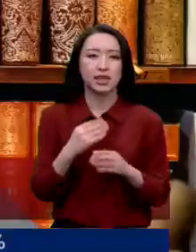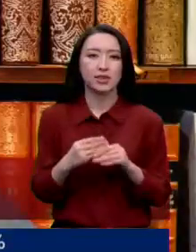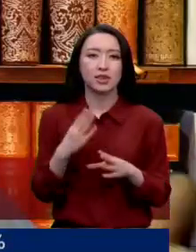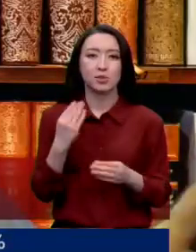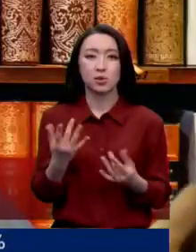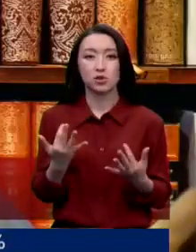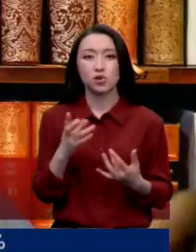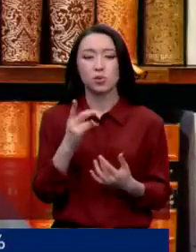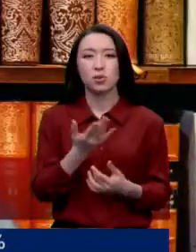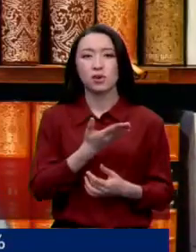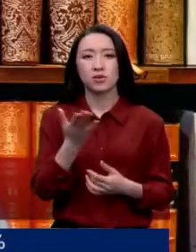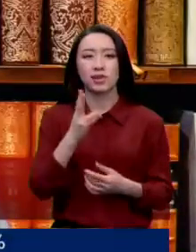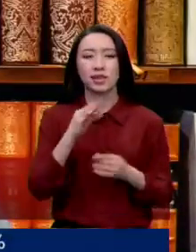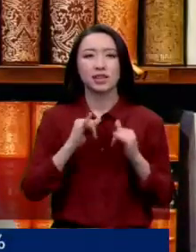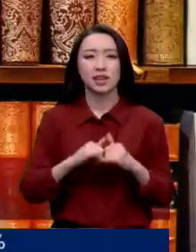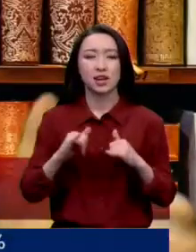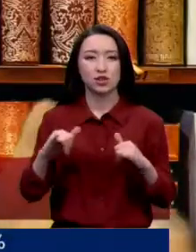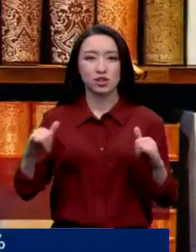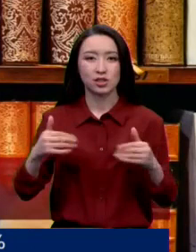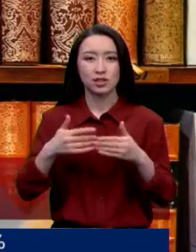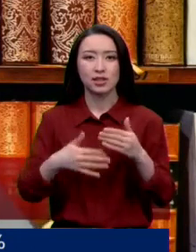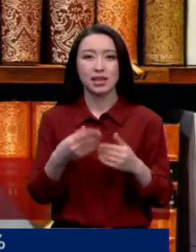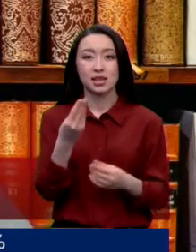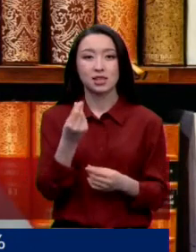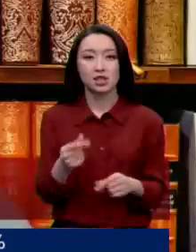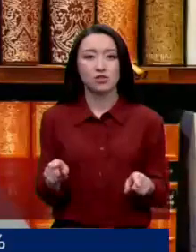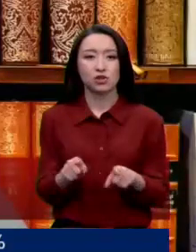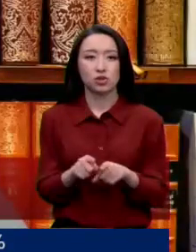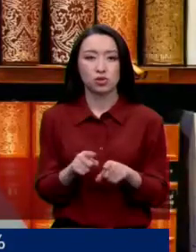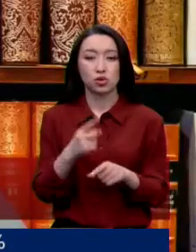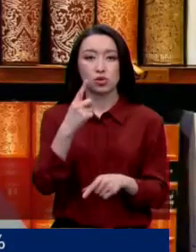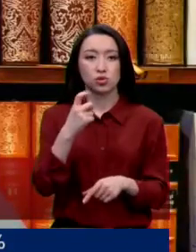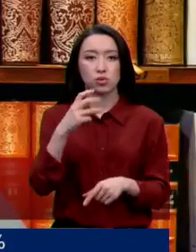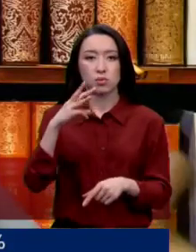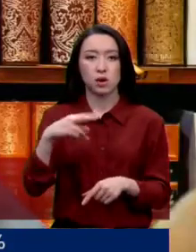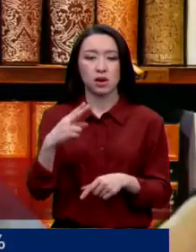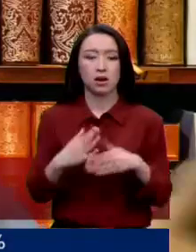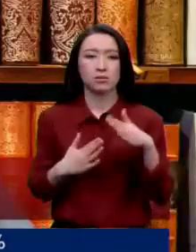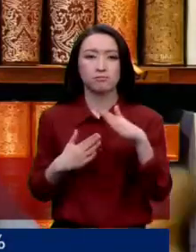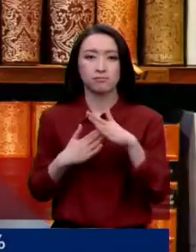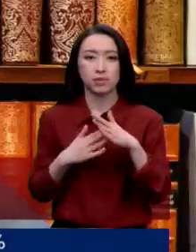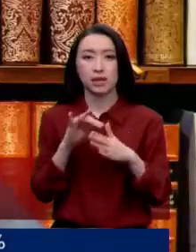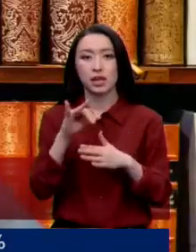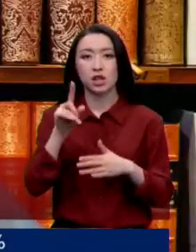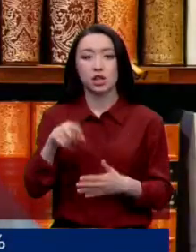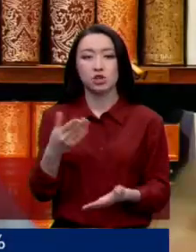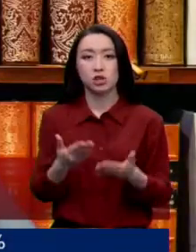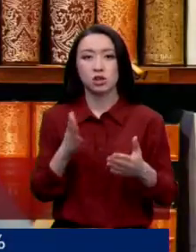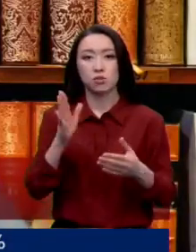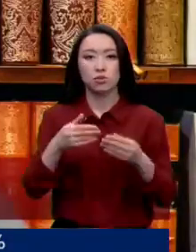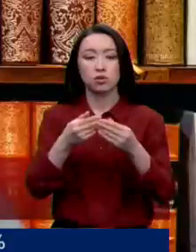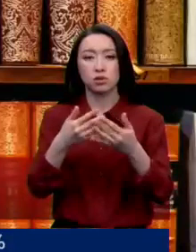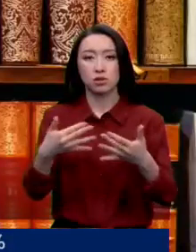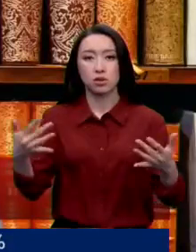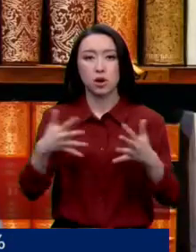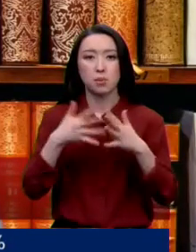Сколько бы вы ни расширили, то есть денег-то все равно, вот 100 миллиардов, И даже если вы расширите линейку, больше